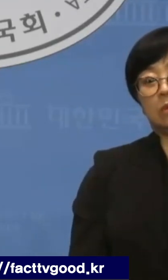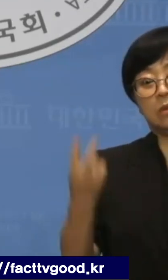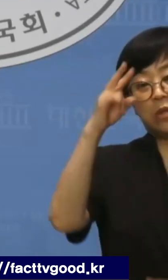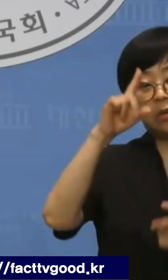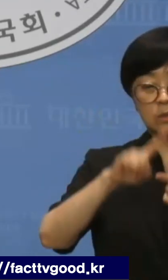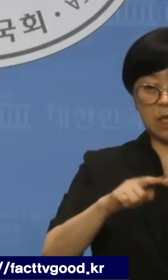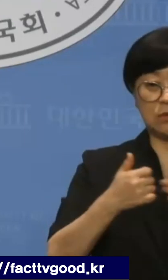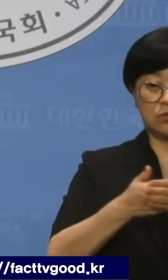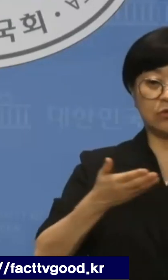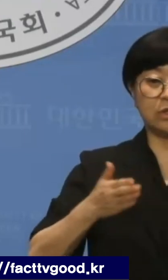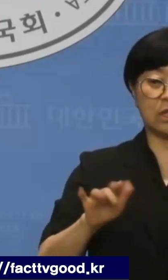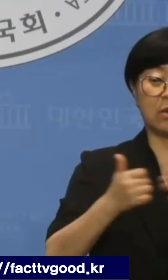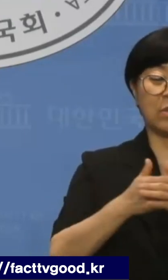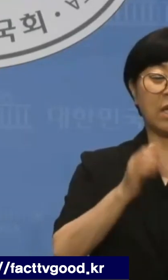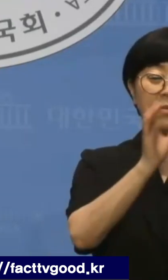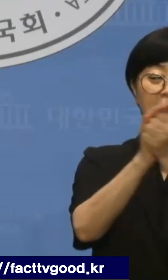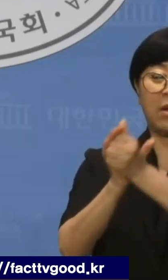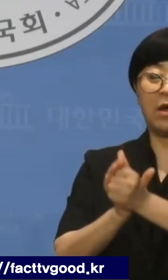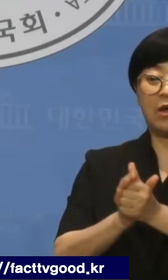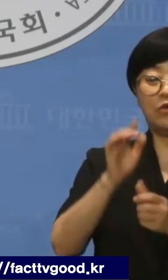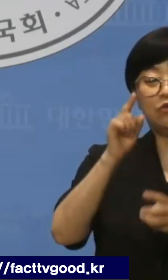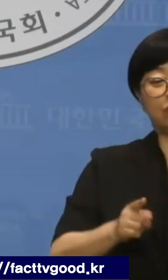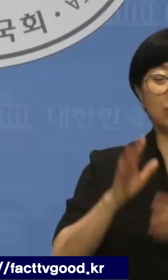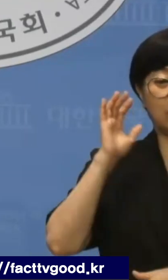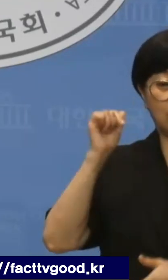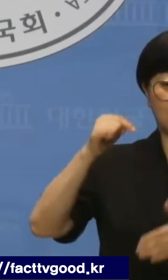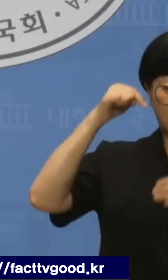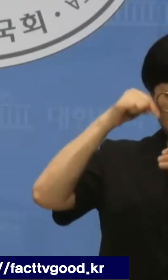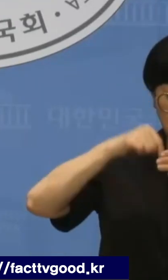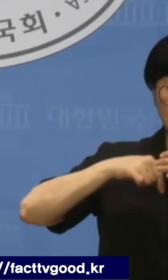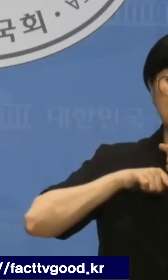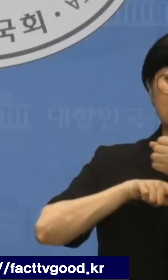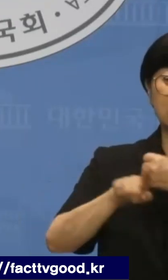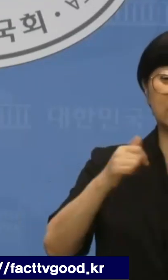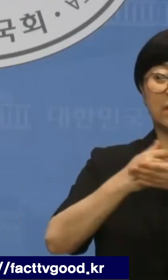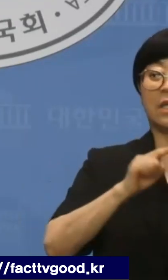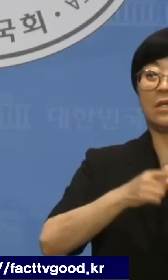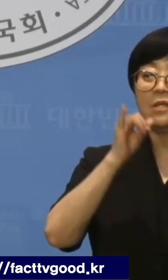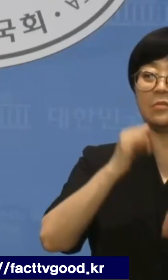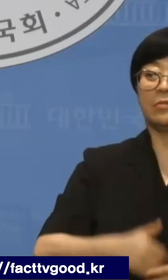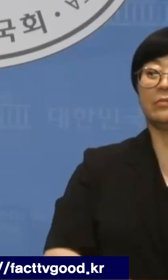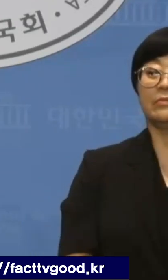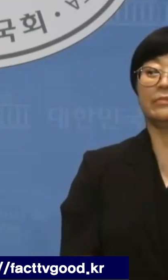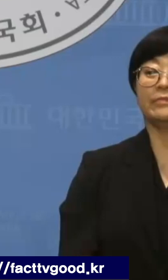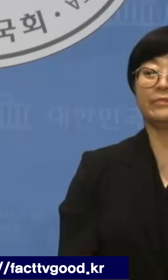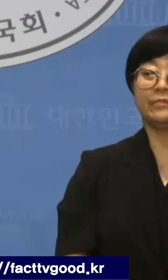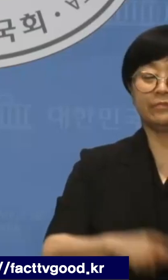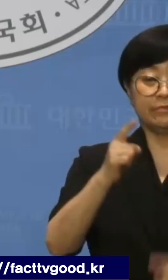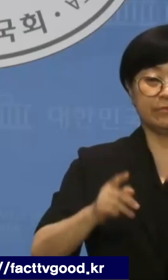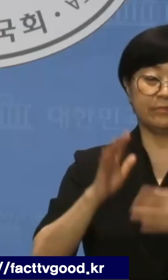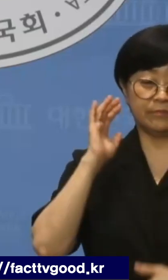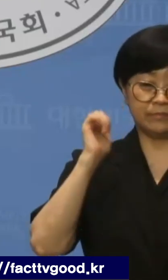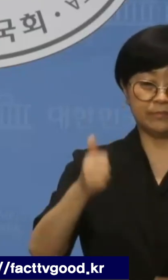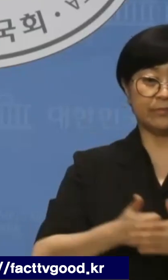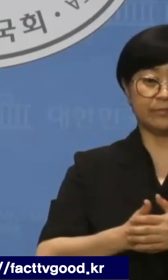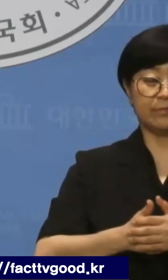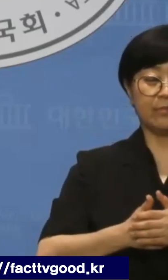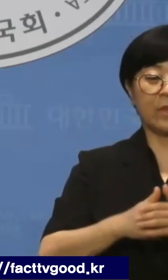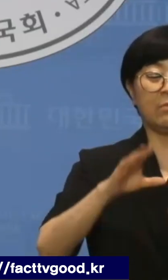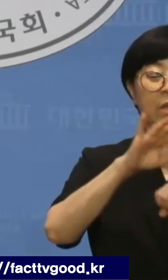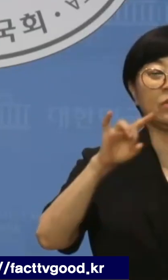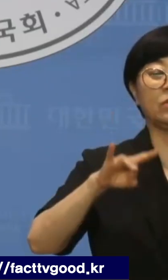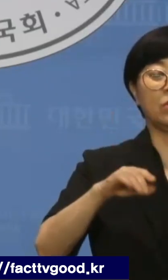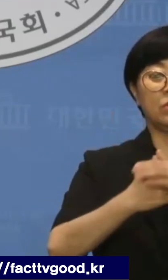검찰 출신 인사들을 임명한 윤석열 대통령의 속내가 백일화에 드러났습니다. 윤석열 대통령은